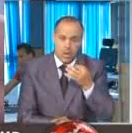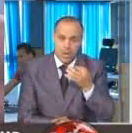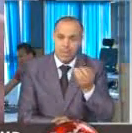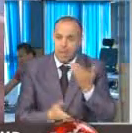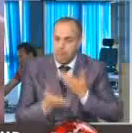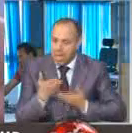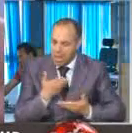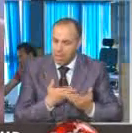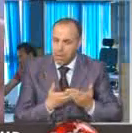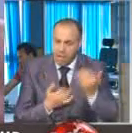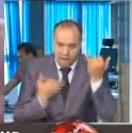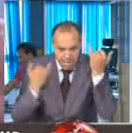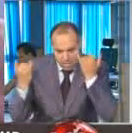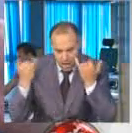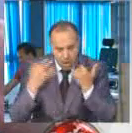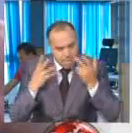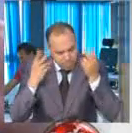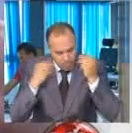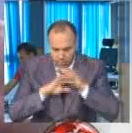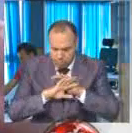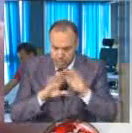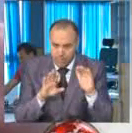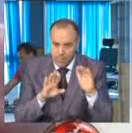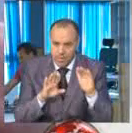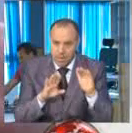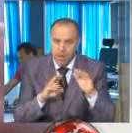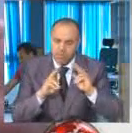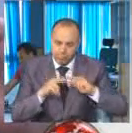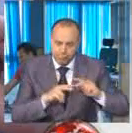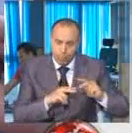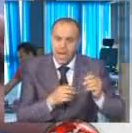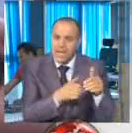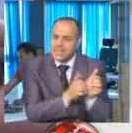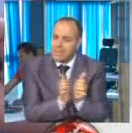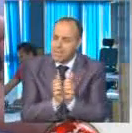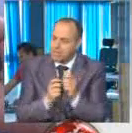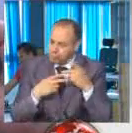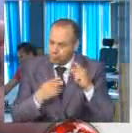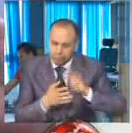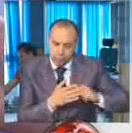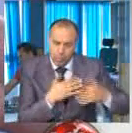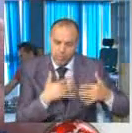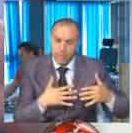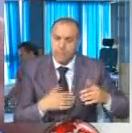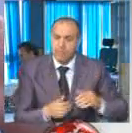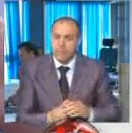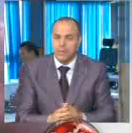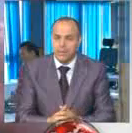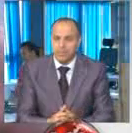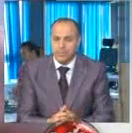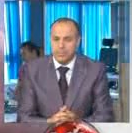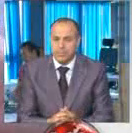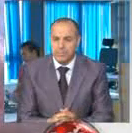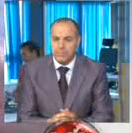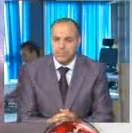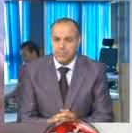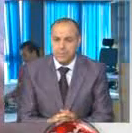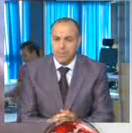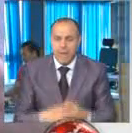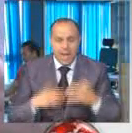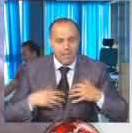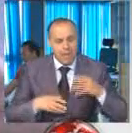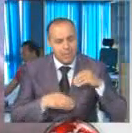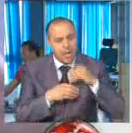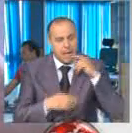تبادلنا الاراء وفهمنا موقفنا الى كل الاحزاب التي عندها معناها نواب